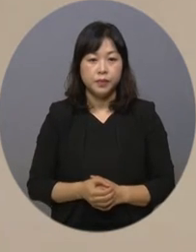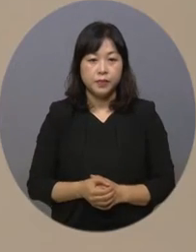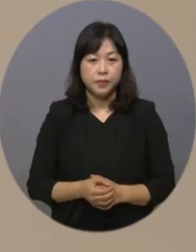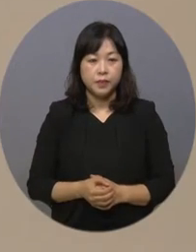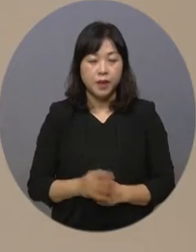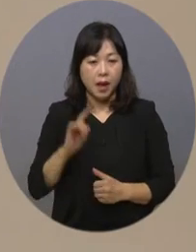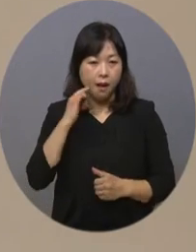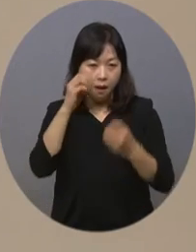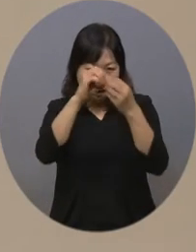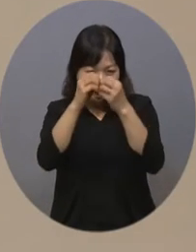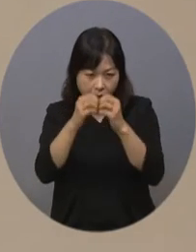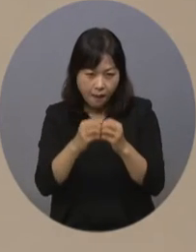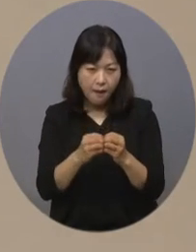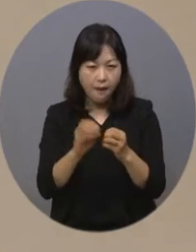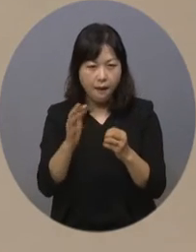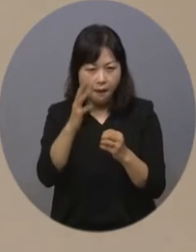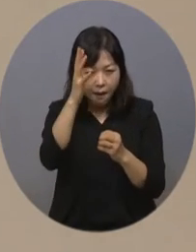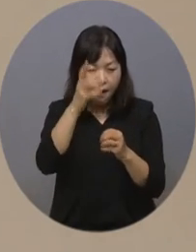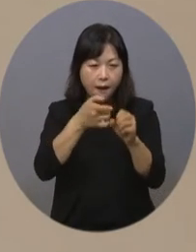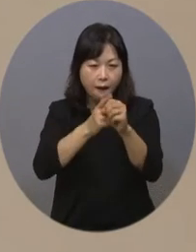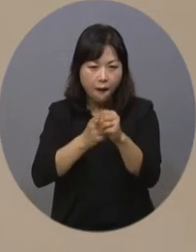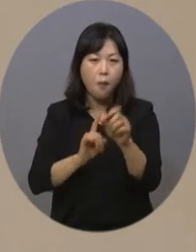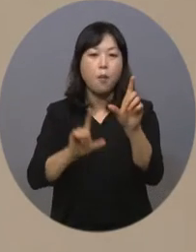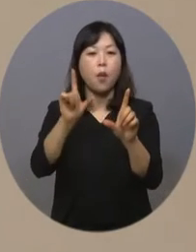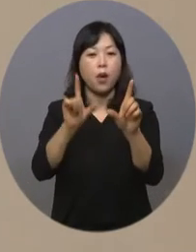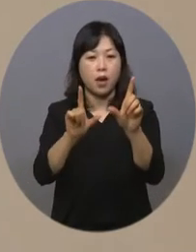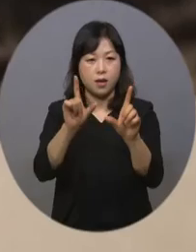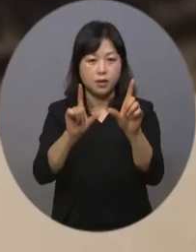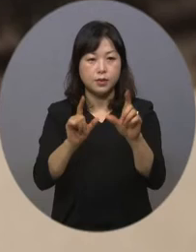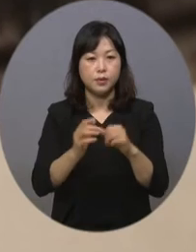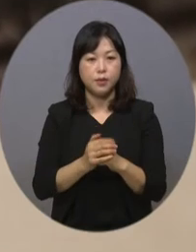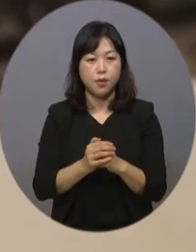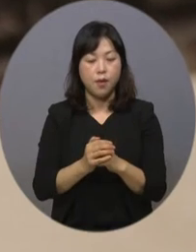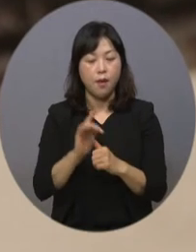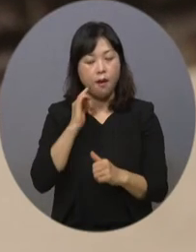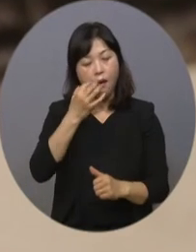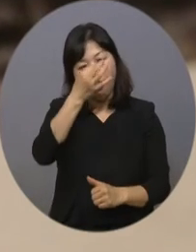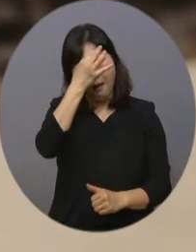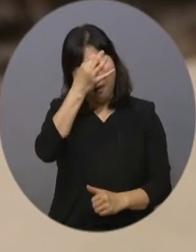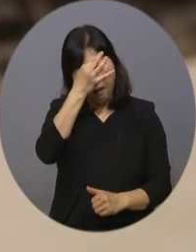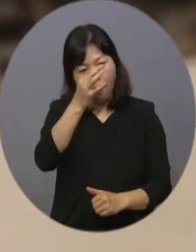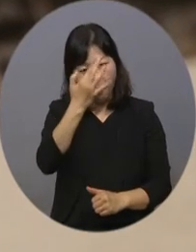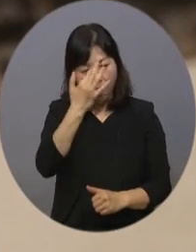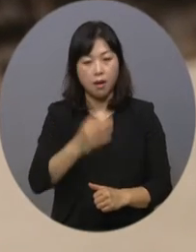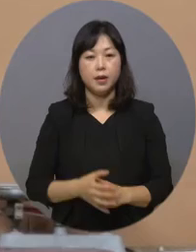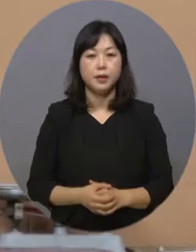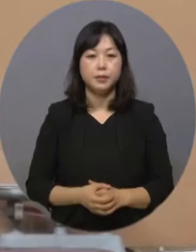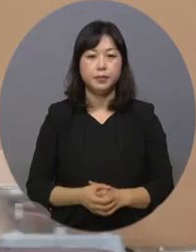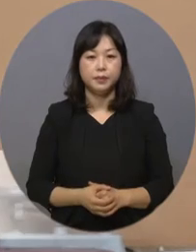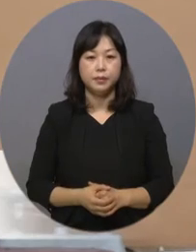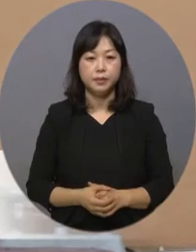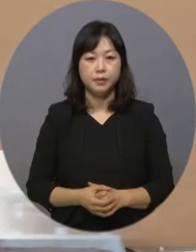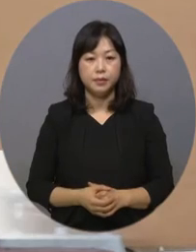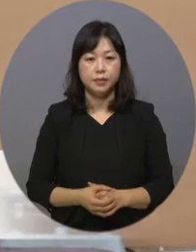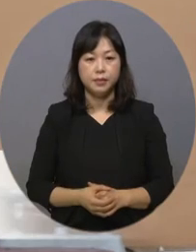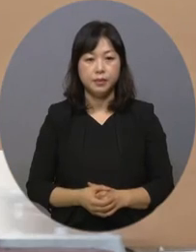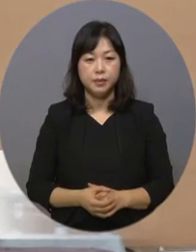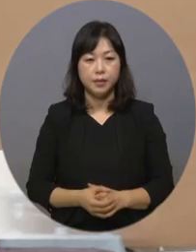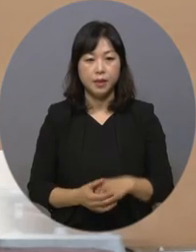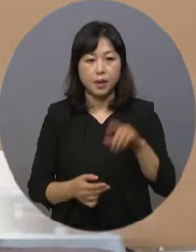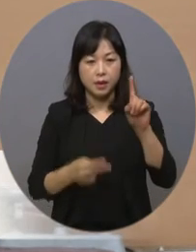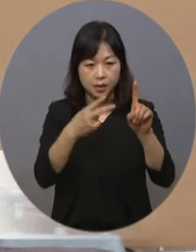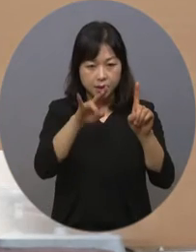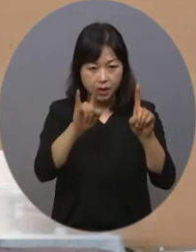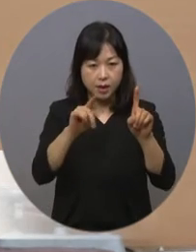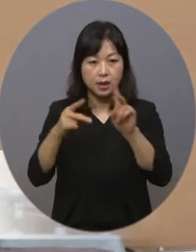장식과 화려한 문양 조각으로 미적 예술성이 돋보입니다. 1대,